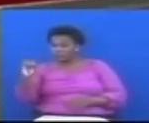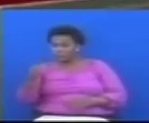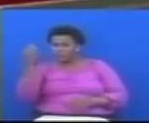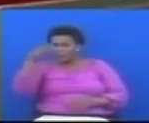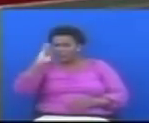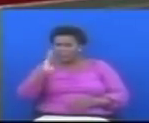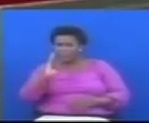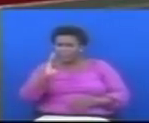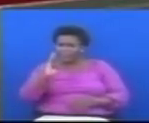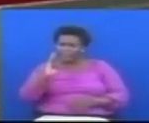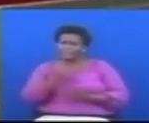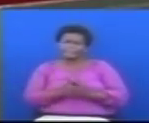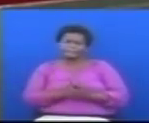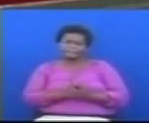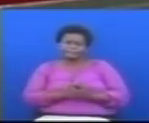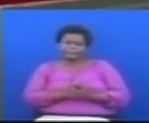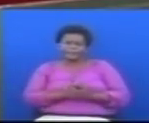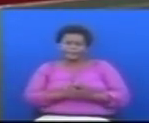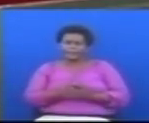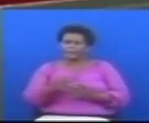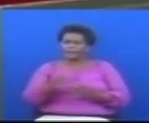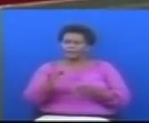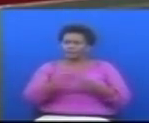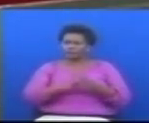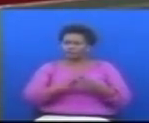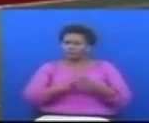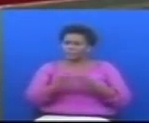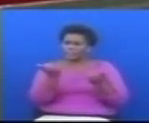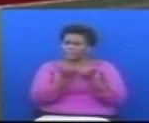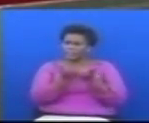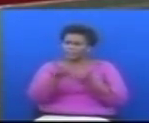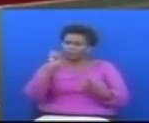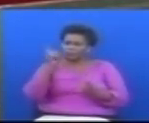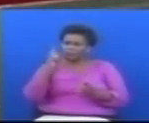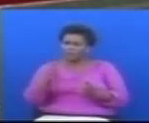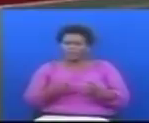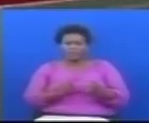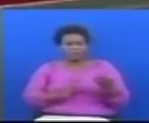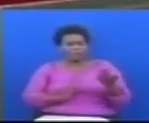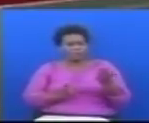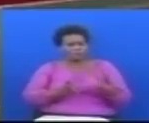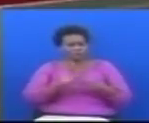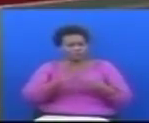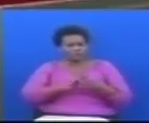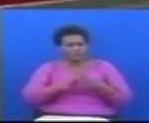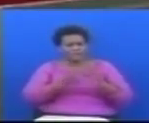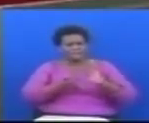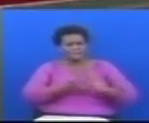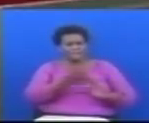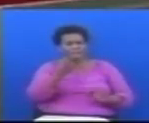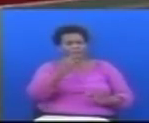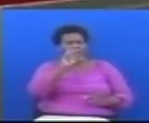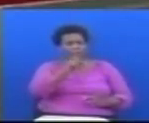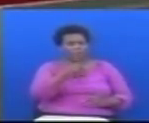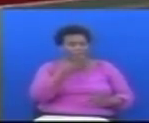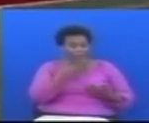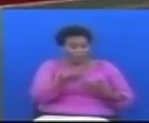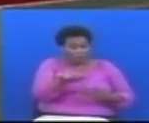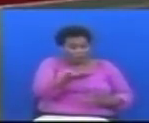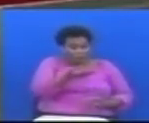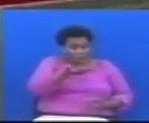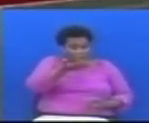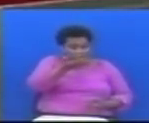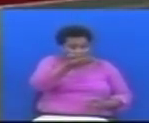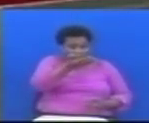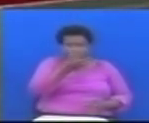kuzalisha umeme kupitia vyanzo vya gharama nafuu vya maji na gesi, ikiwa ni mikakati ya kuwawezesha wananchi kumudu